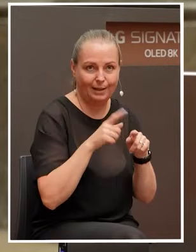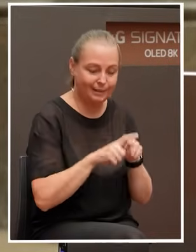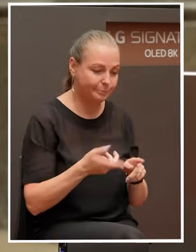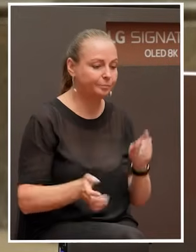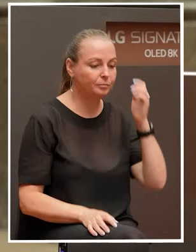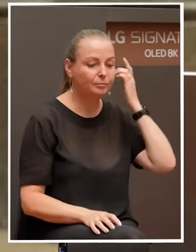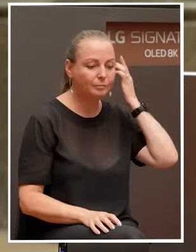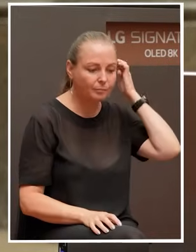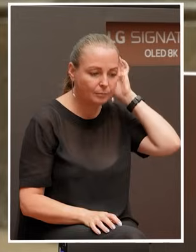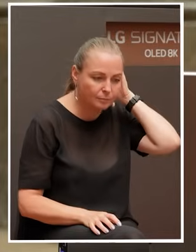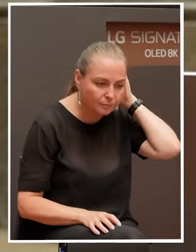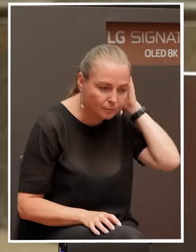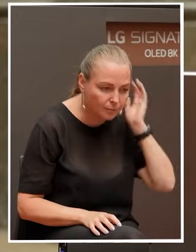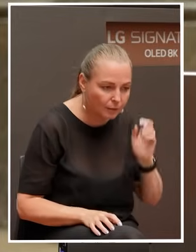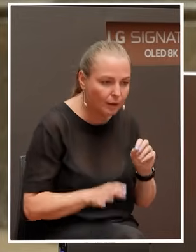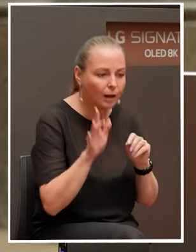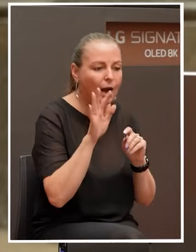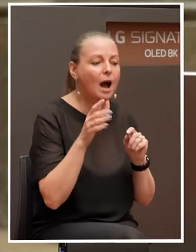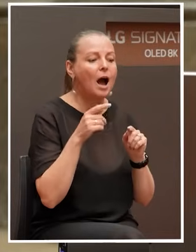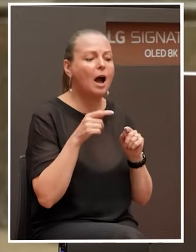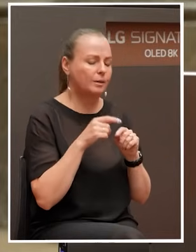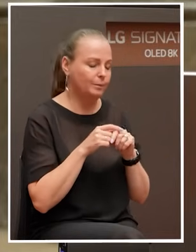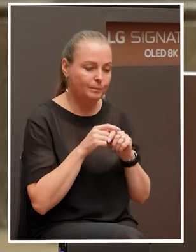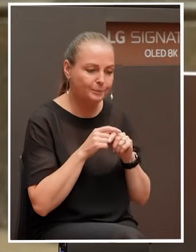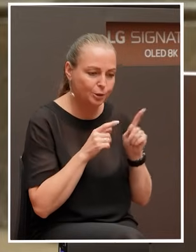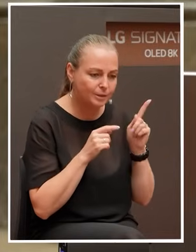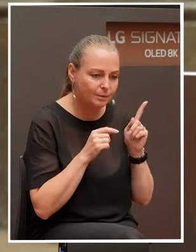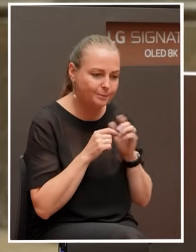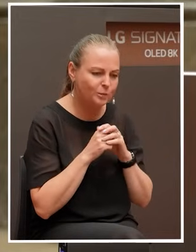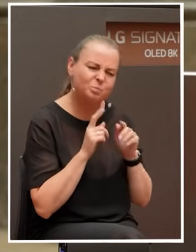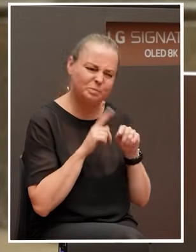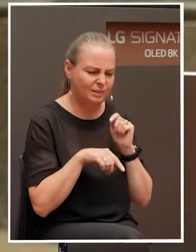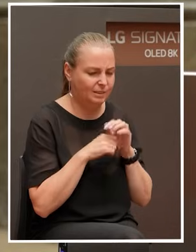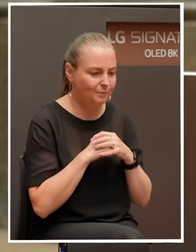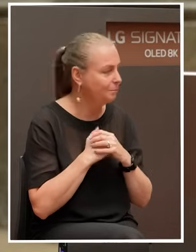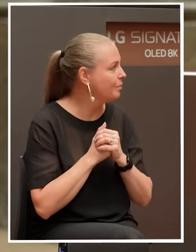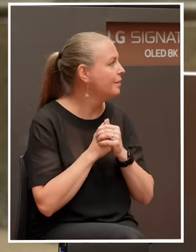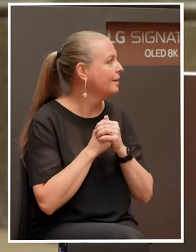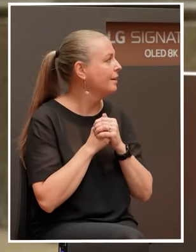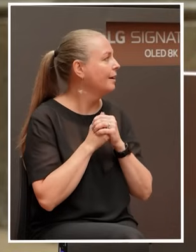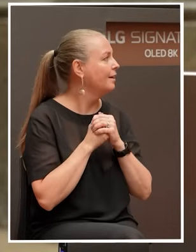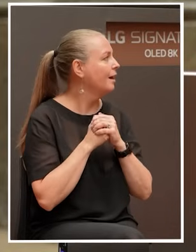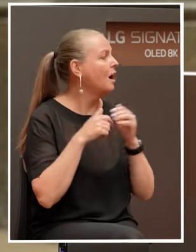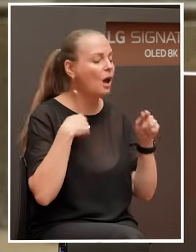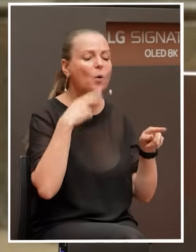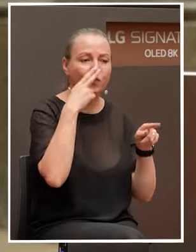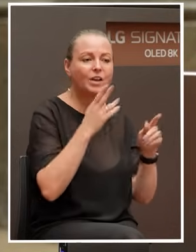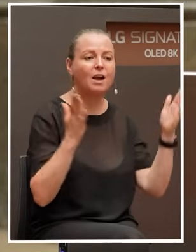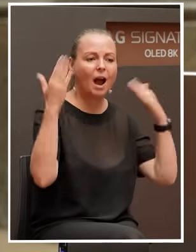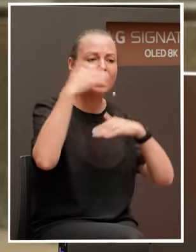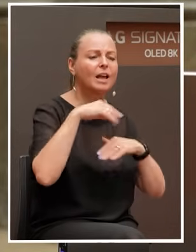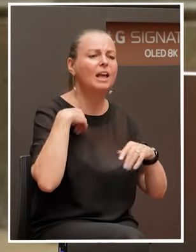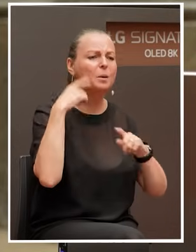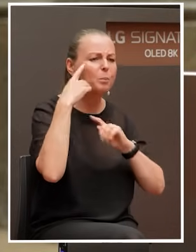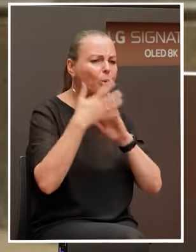очертания собора, но расплывчатые пятна не выражали резко форм собора, и руководивший экскурсии заметил, что когда-то он видел картину и помнит, что она была